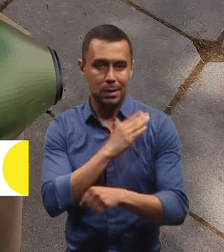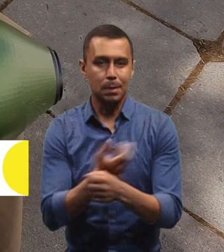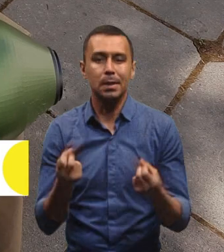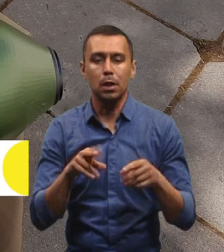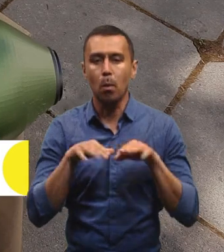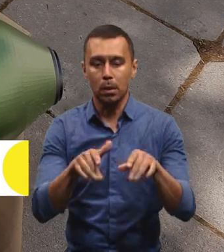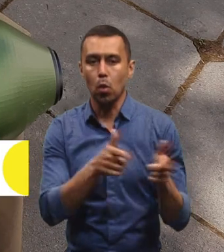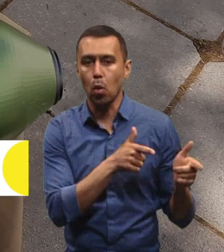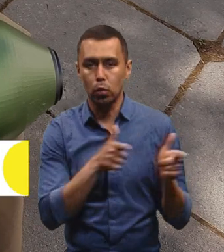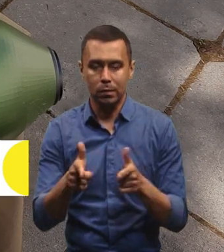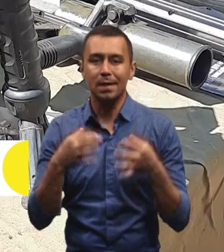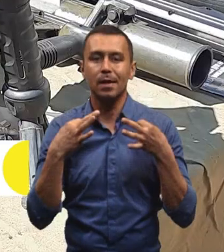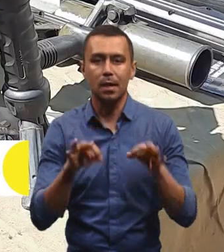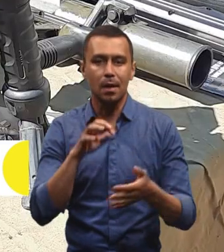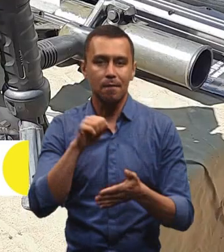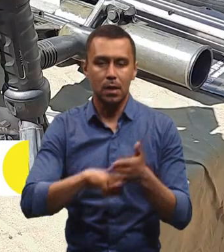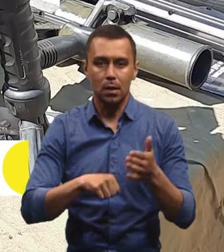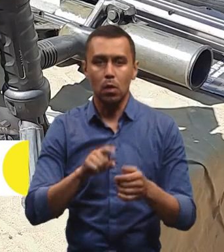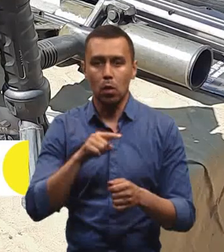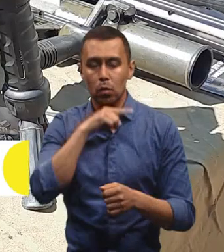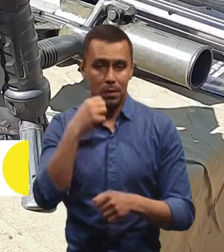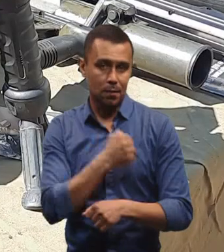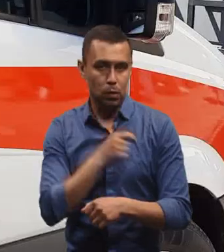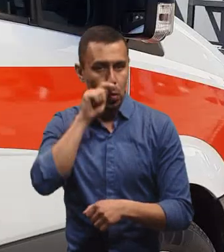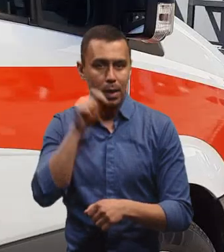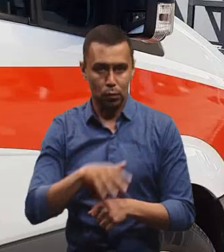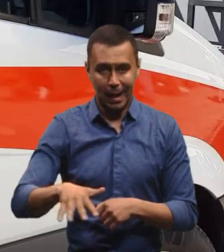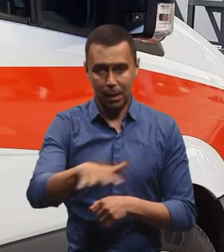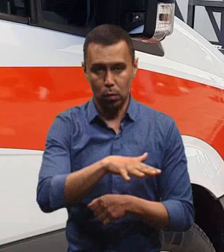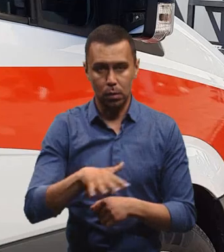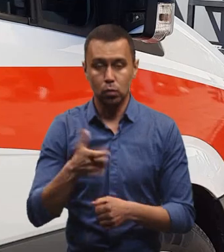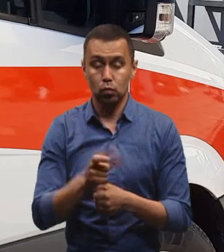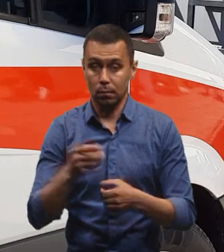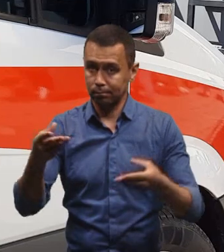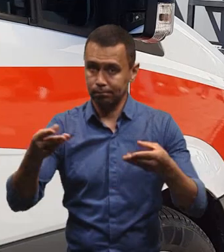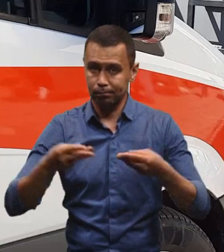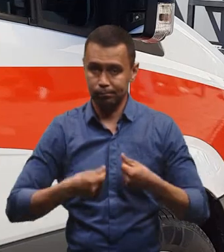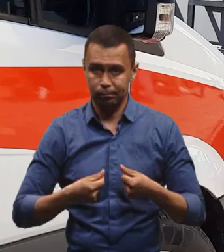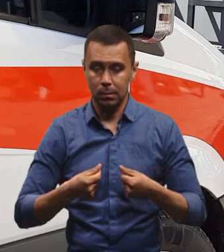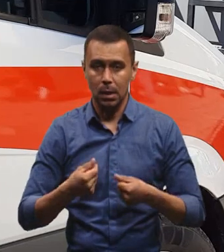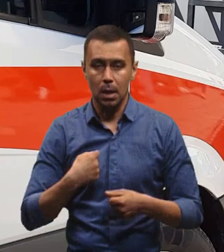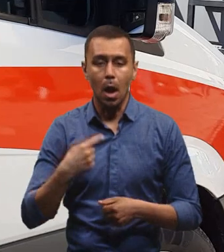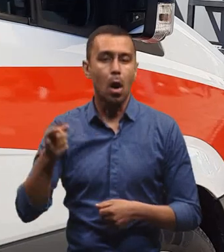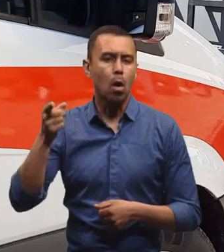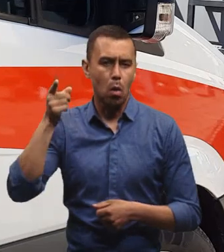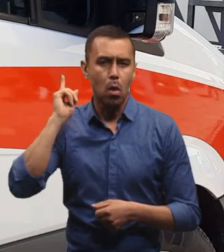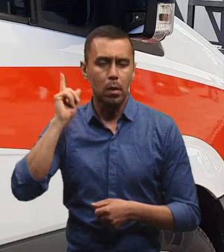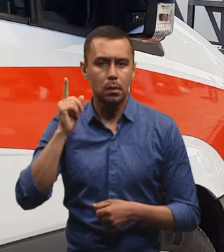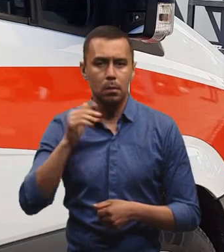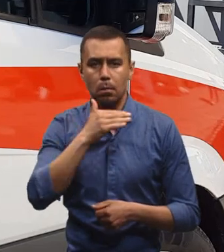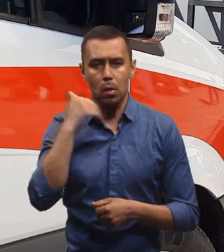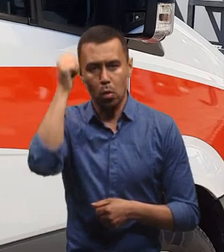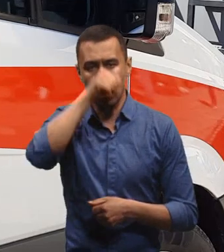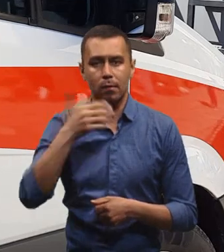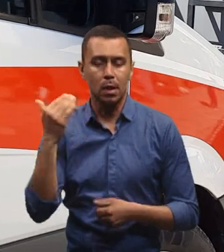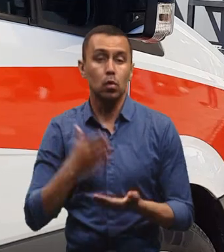операцій та готовності звільняти від окупанта українські землі. Дуже вражає. Я колись багато років